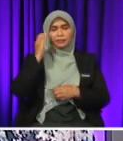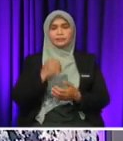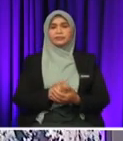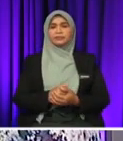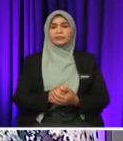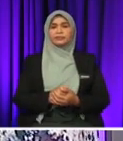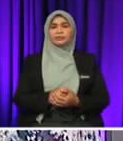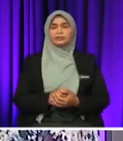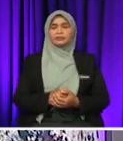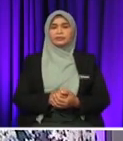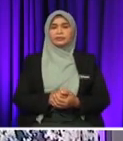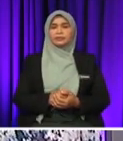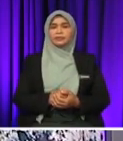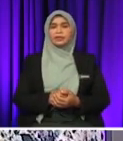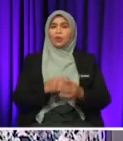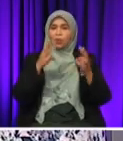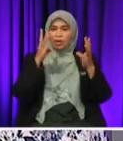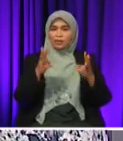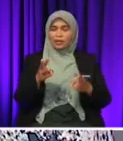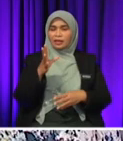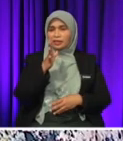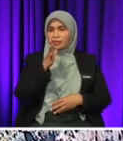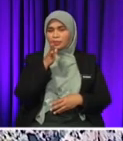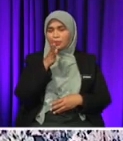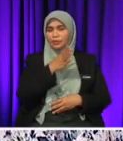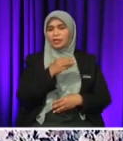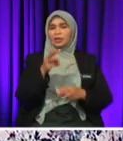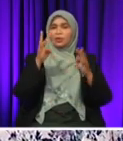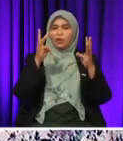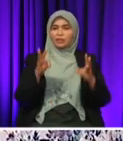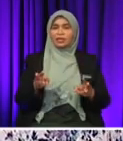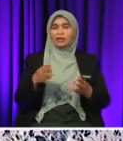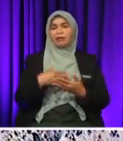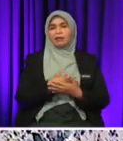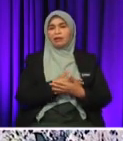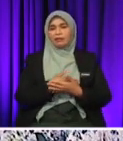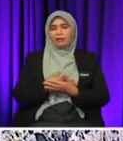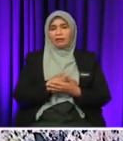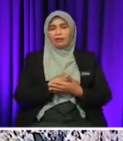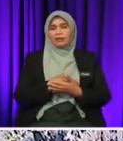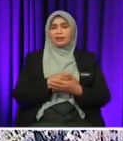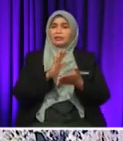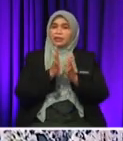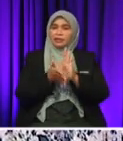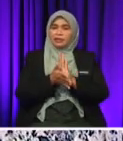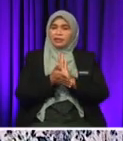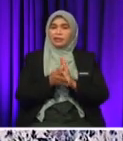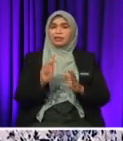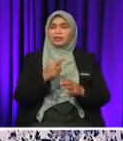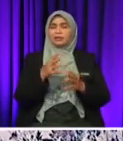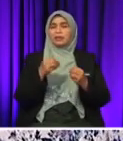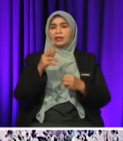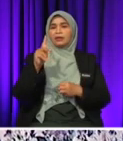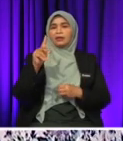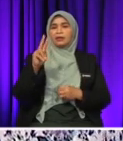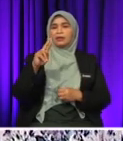paham tentang maksud saja ada watak ibu dan juga watakna jadi kita tidak mengkritik watak anak ini